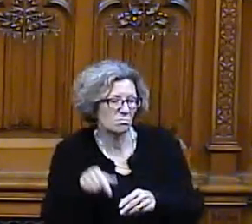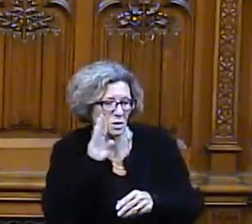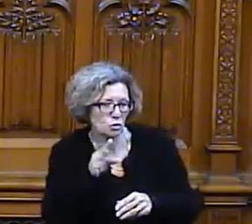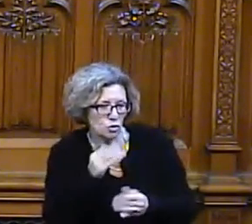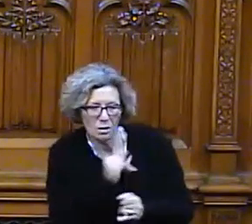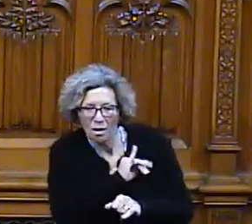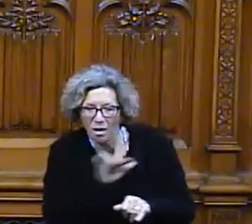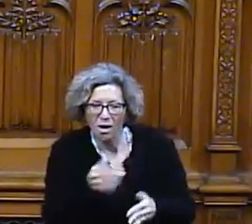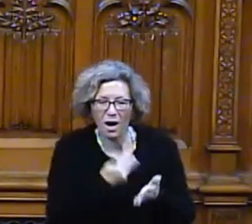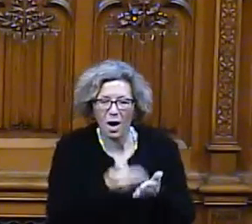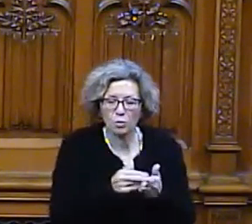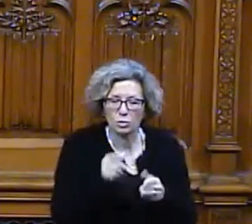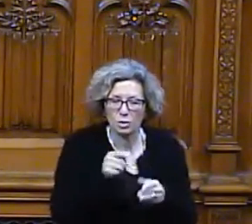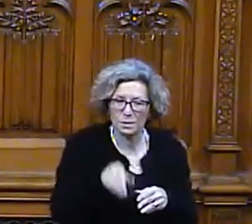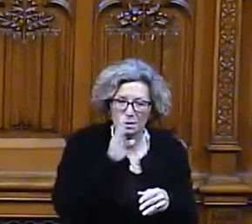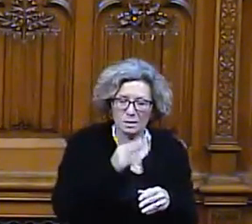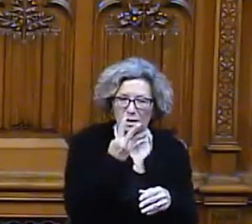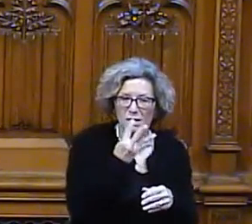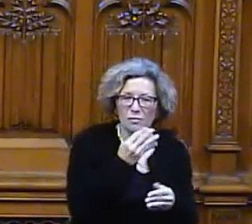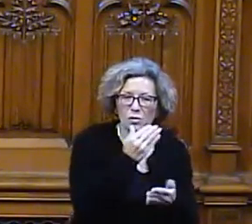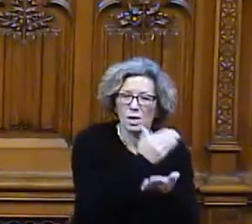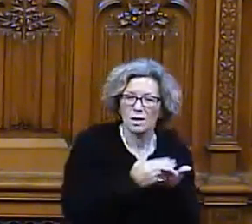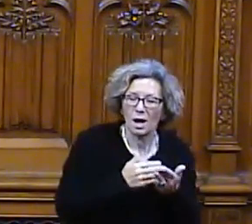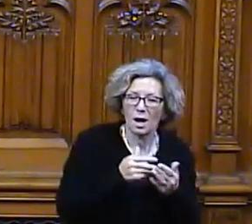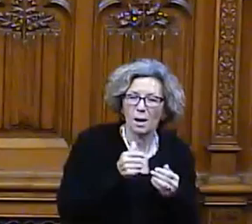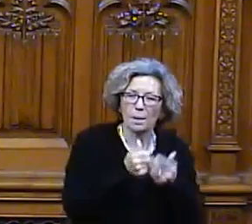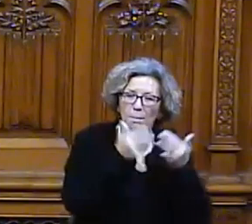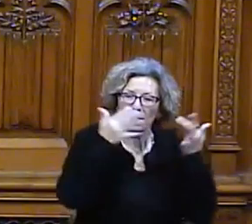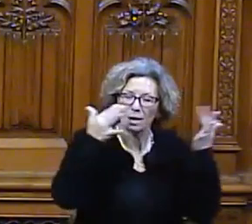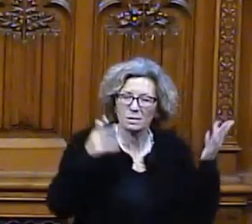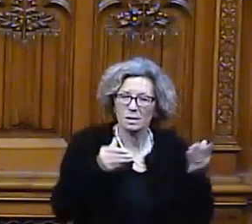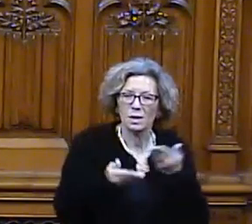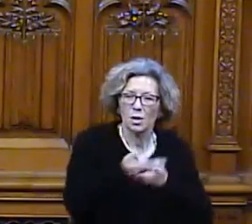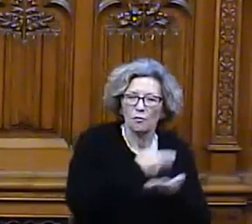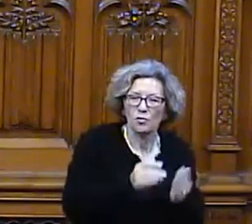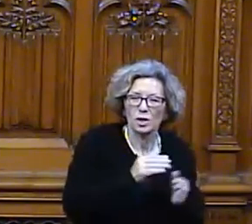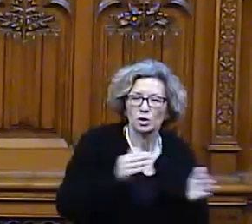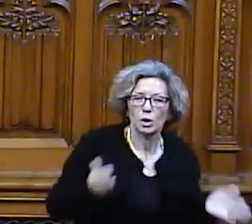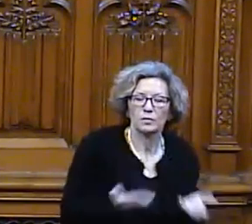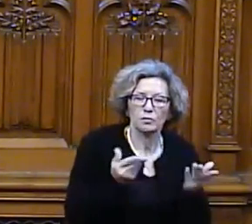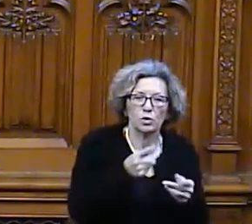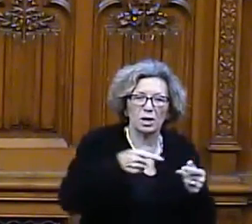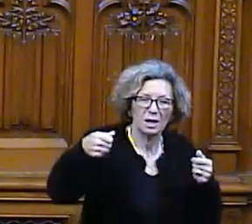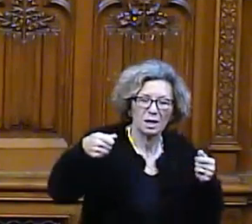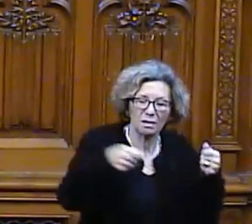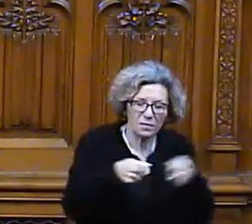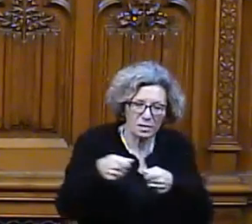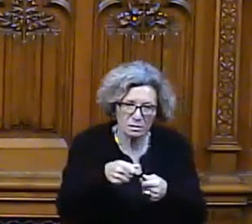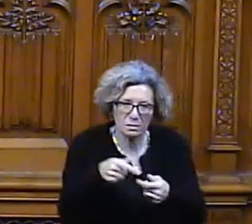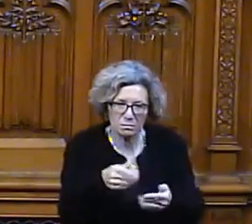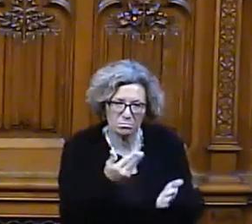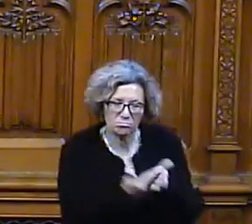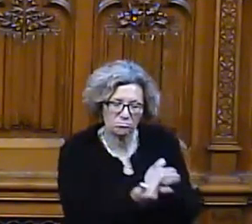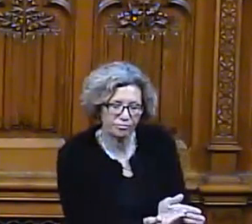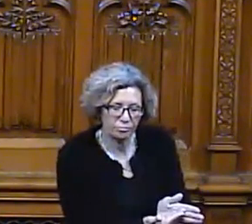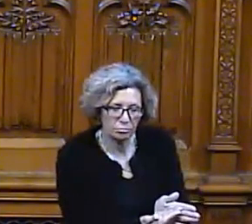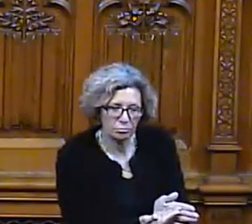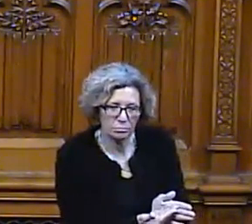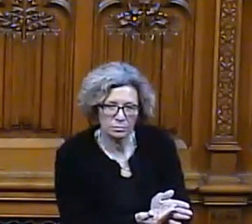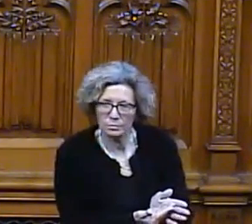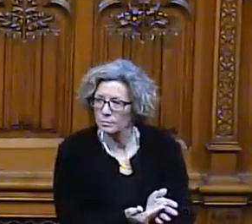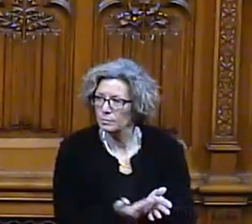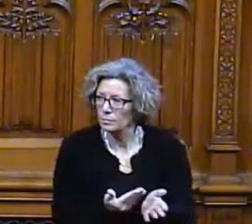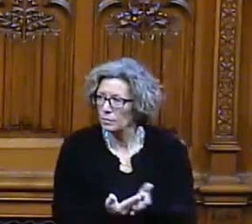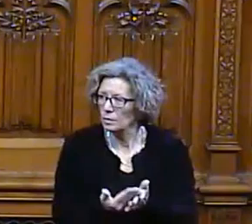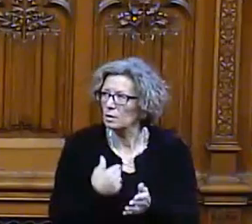alle Ausgaben der Stadt, 4,5 Milliarden, als Wirtschaftsförderung, als Investitionen darzustellen. Ich nehme